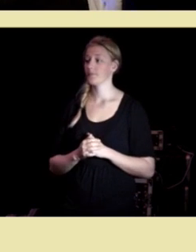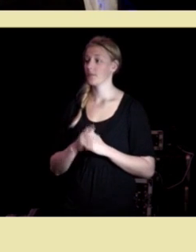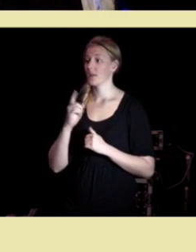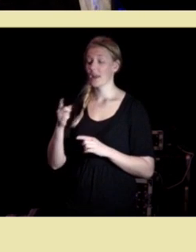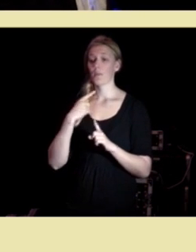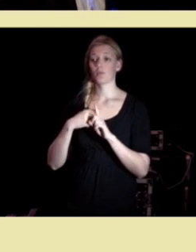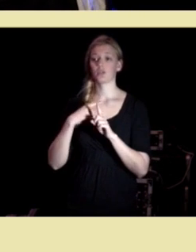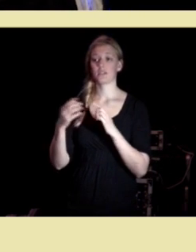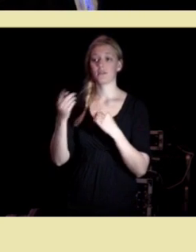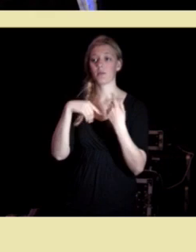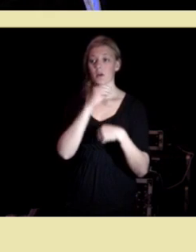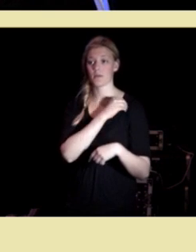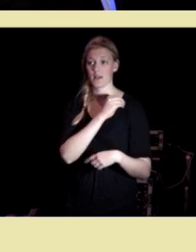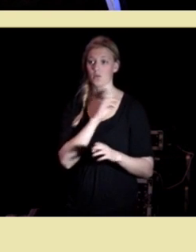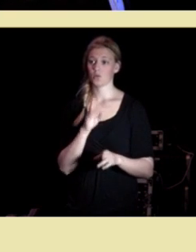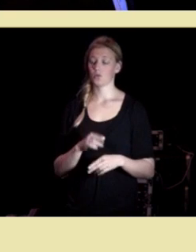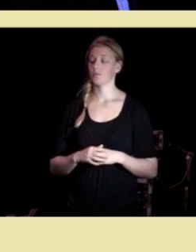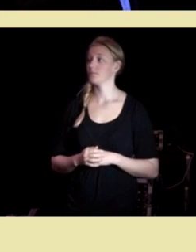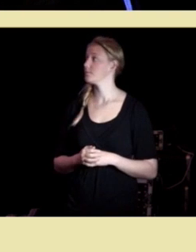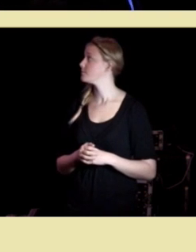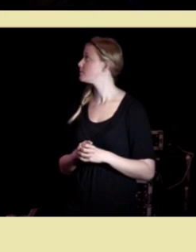Dette gir positiv tilbakemelding.